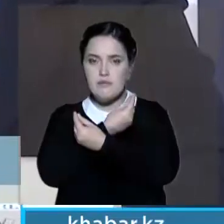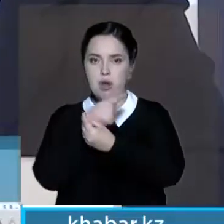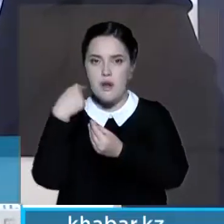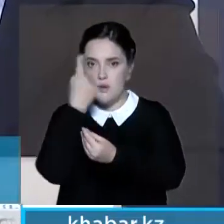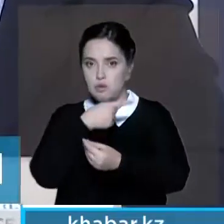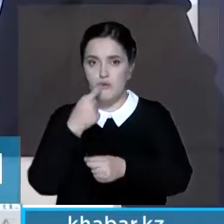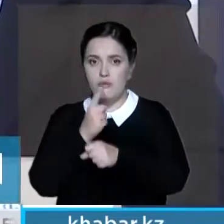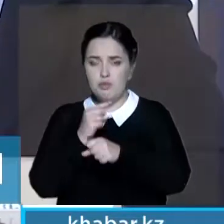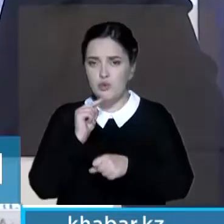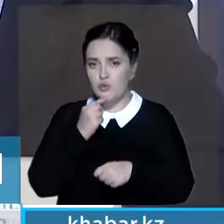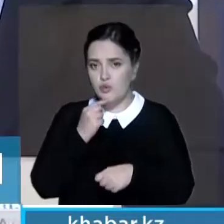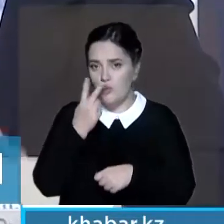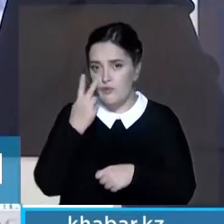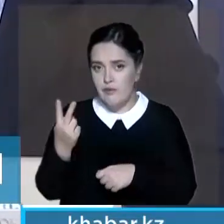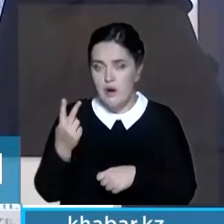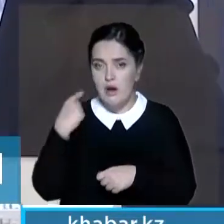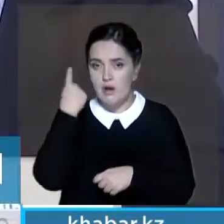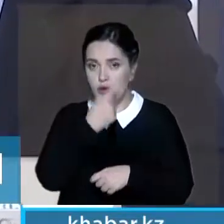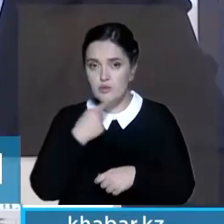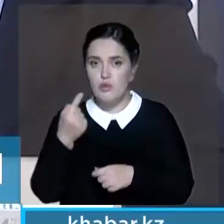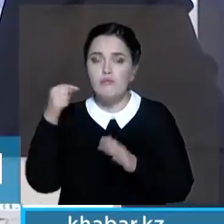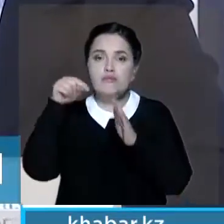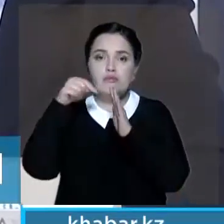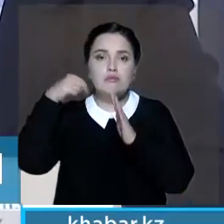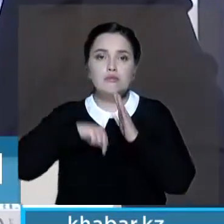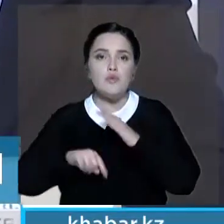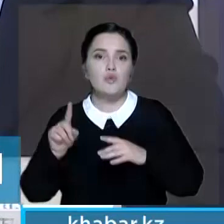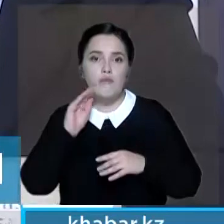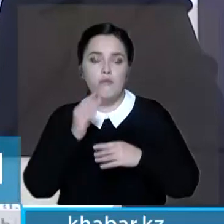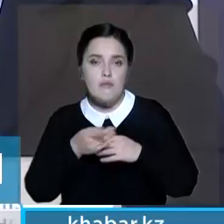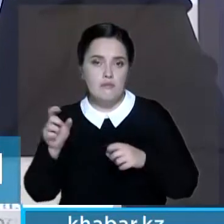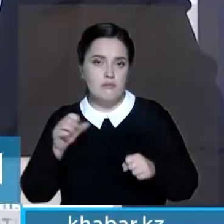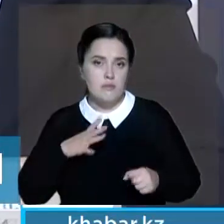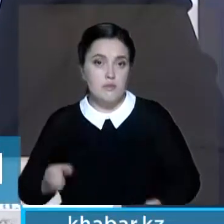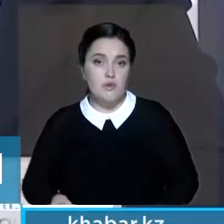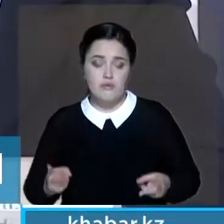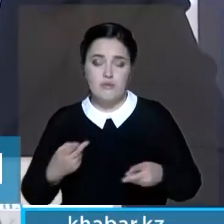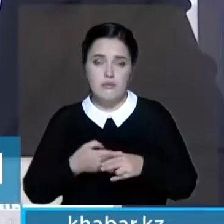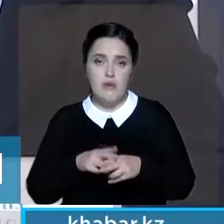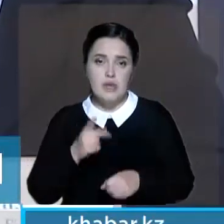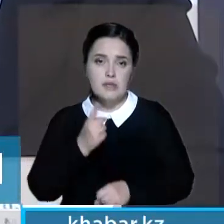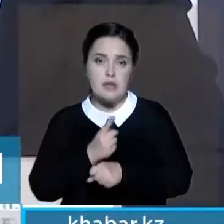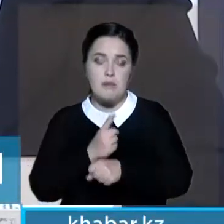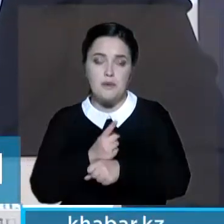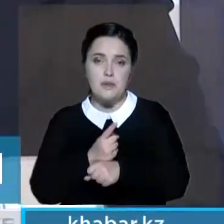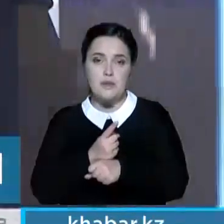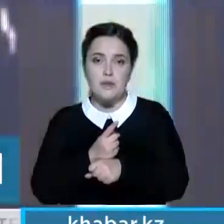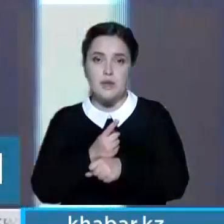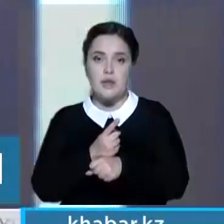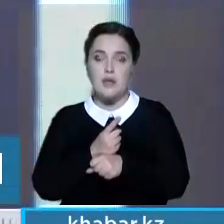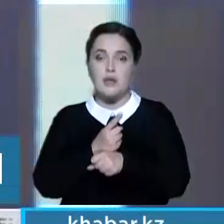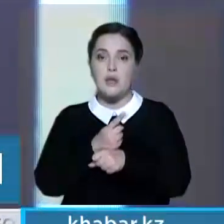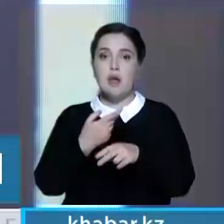сложно распознать, да, по каким-либо признакам. Поэтому, конечно, опять-таки,